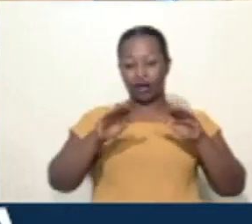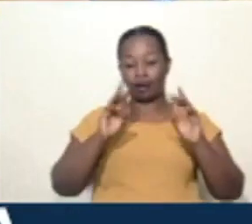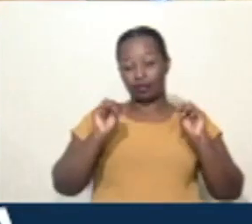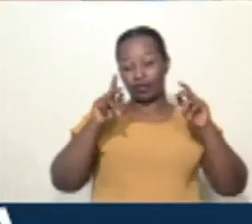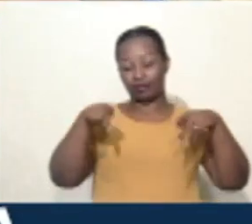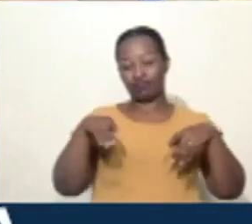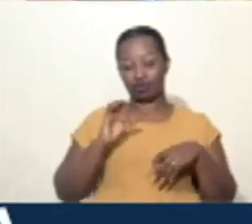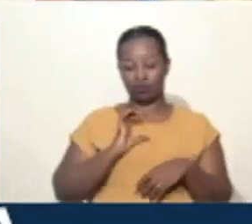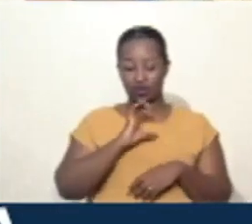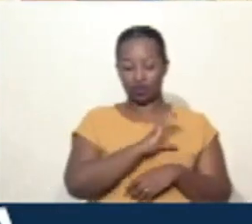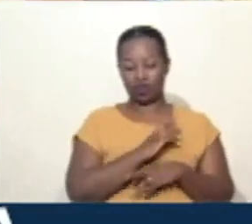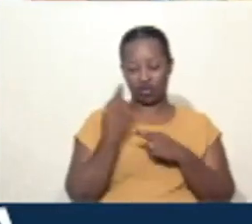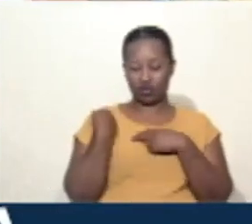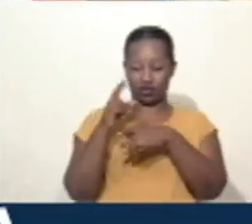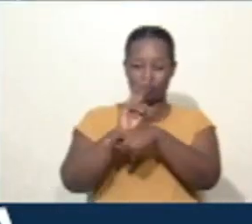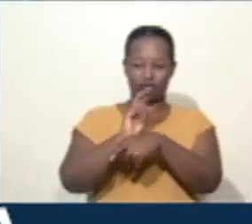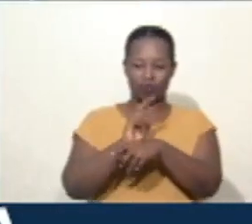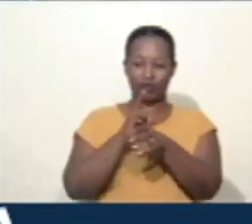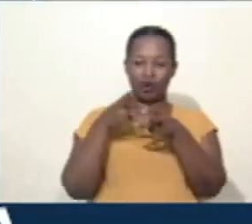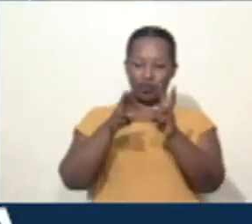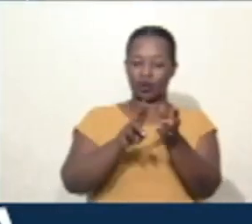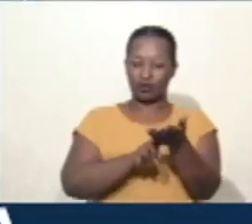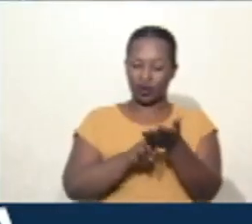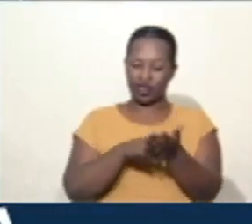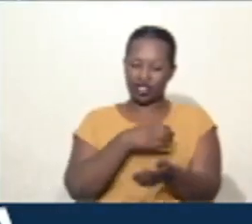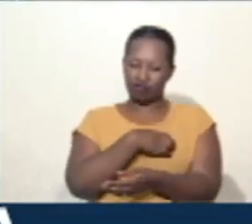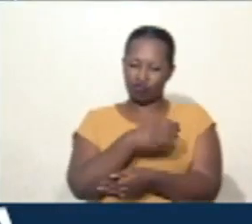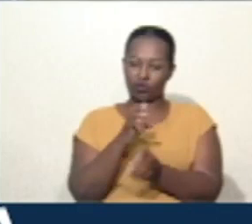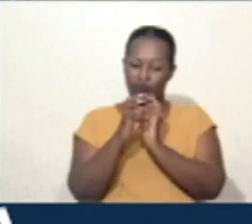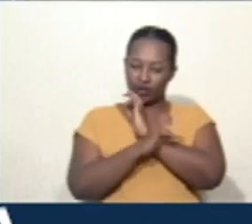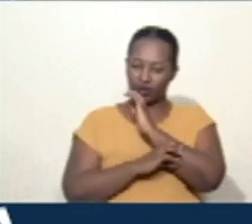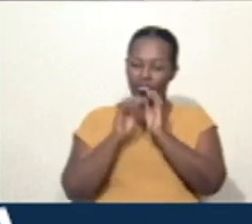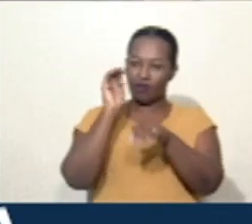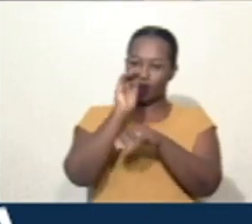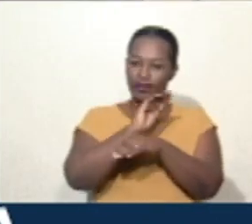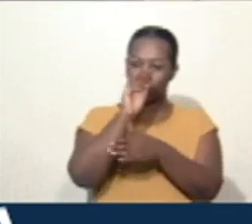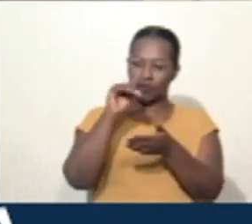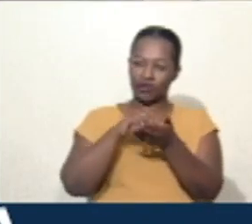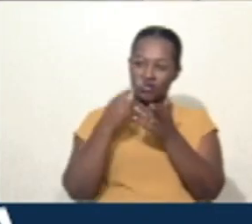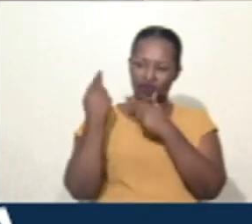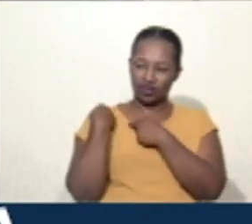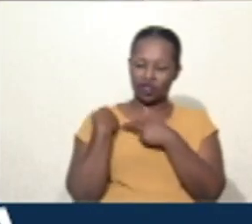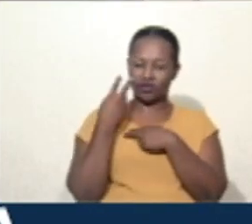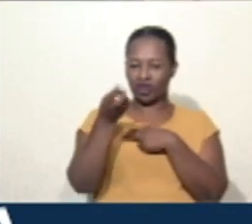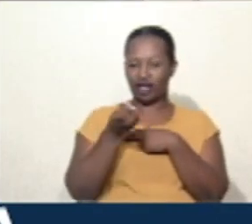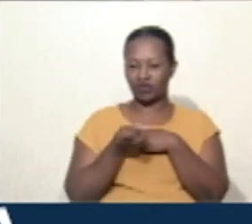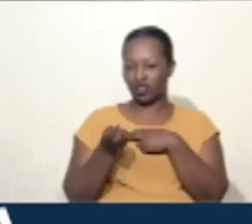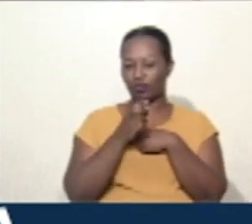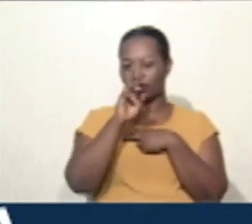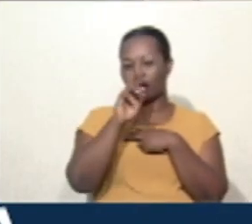komisiyo ishinzwe gukurikirana imikoresheze y'imari n'umutungo by'igihugu babazaga ubuyobozi bw'ikigo gishinzwe iterambere ry'ubwikorezi mu Rwanda